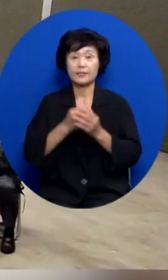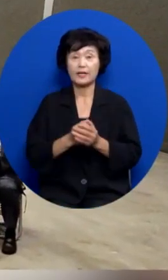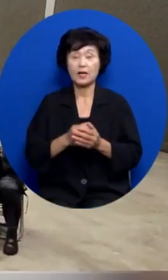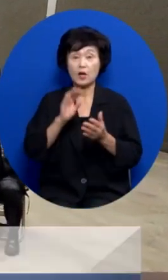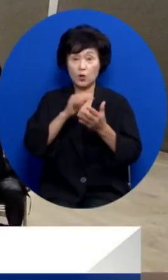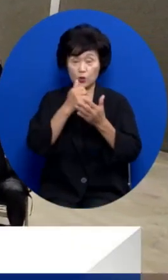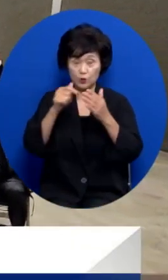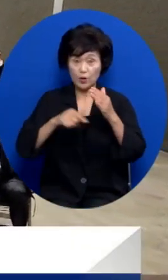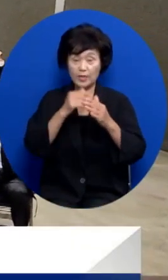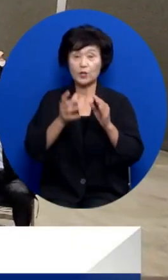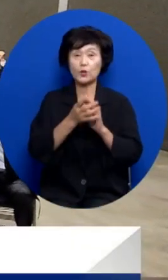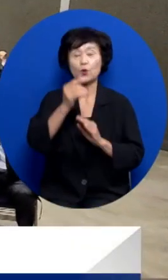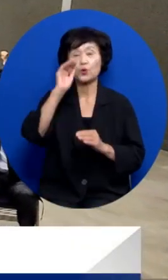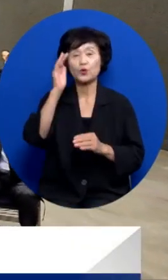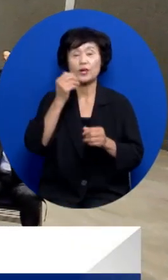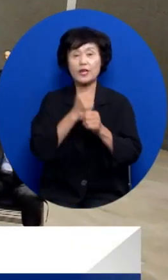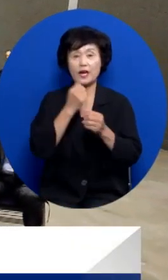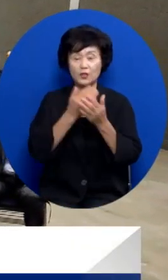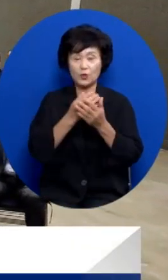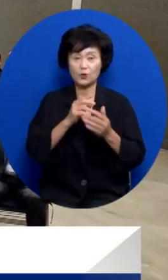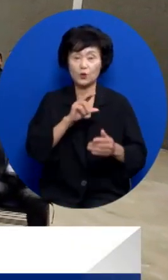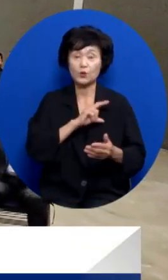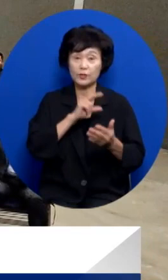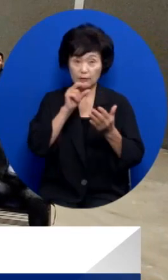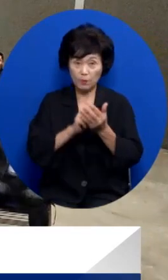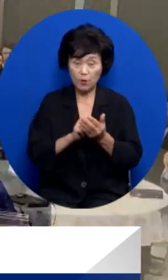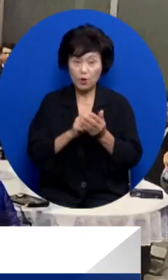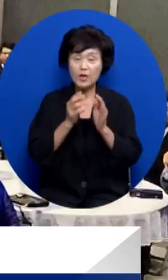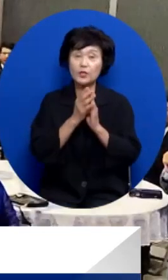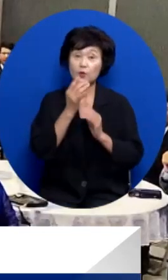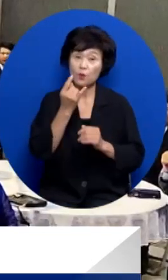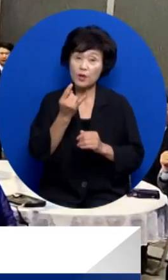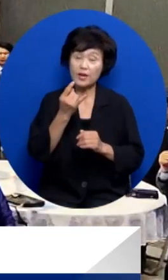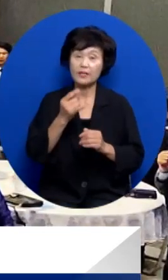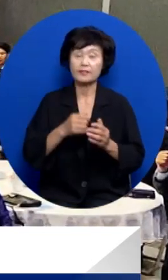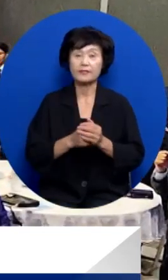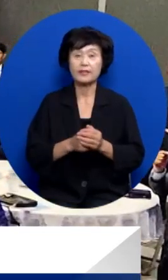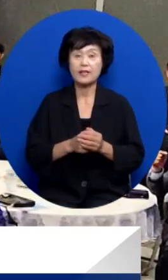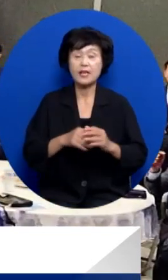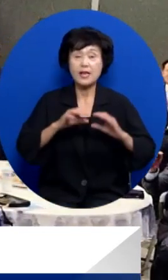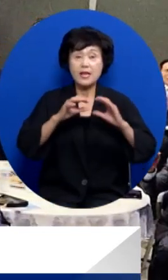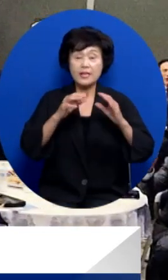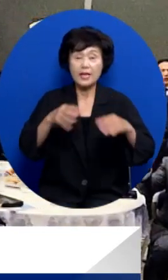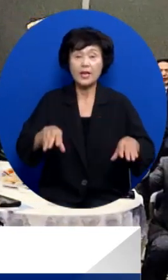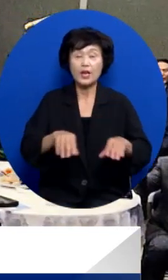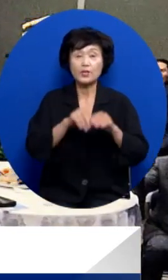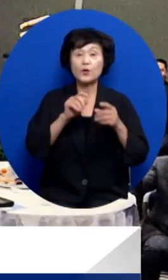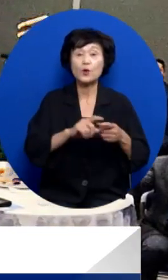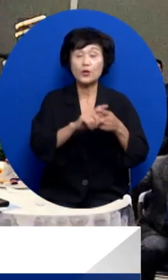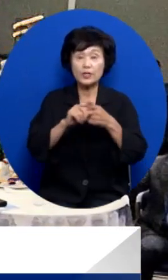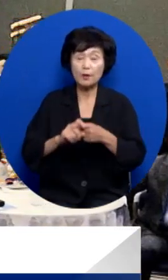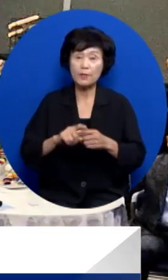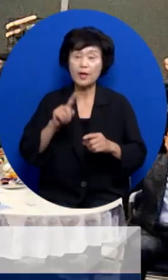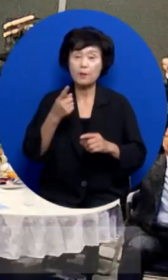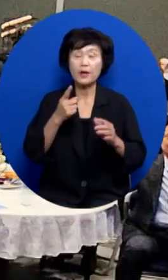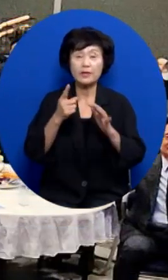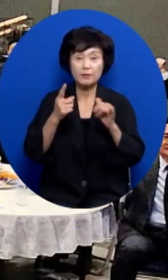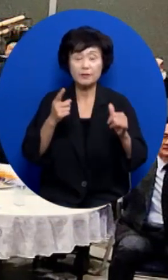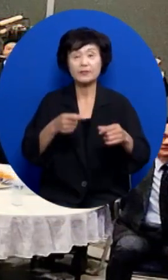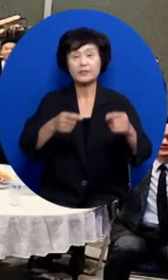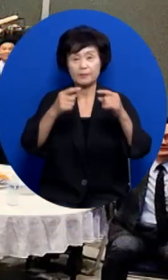그리스도 안에서 통일되게 하소서란 주제로 열린 이번 기도회에는 세기총 임원들과 교인 등 100여 명이 참석한 가운데